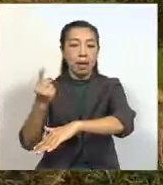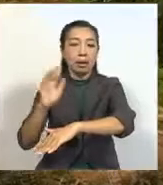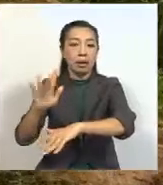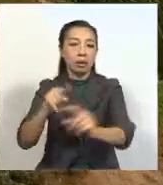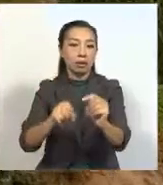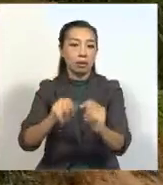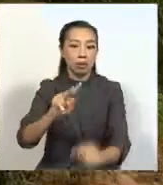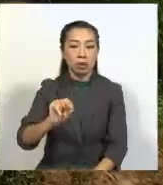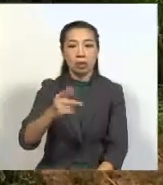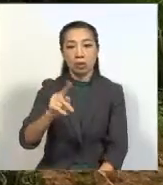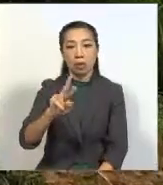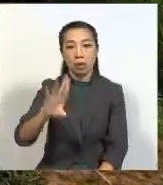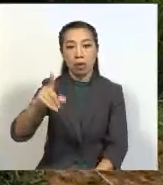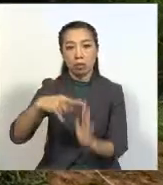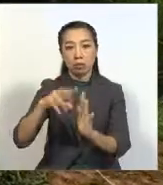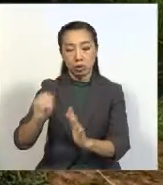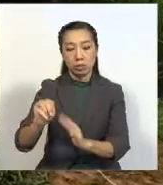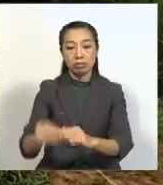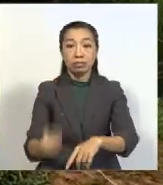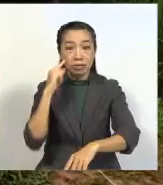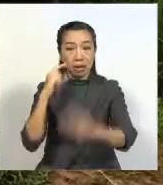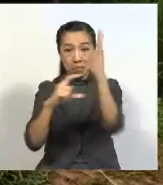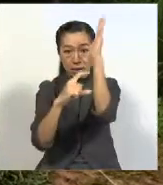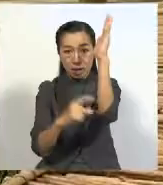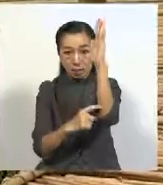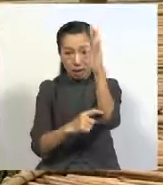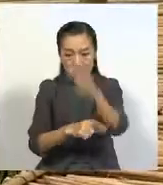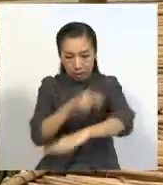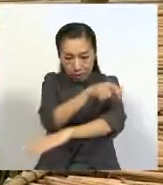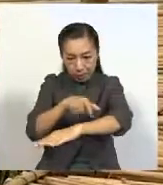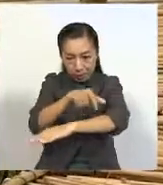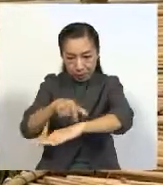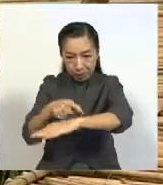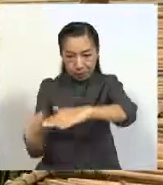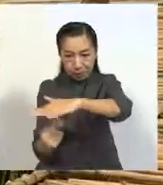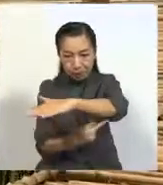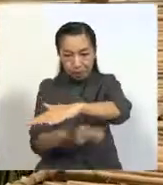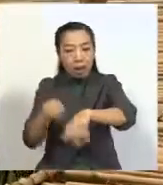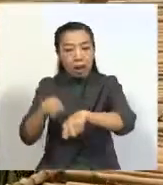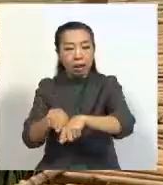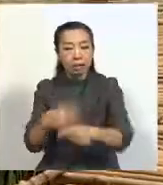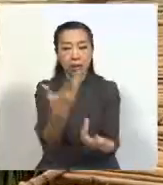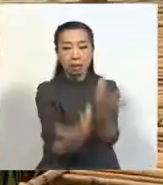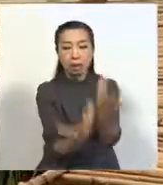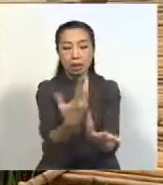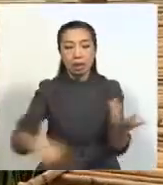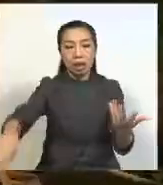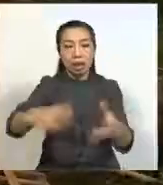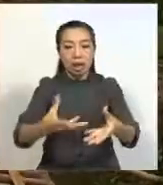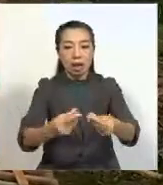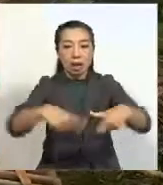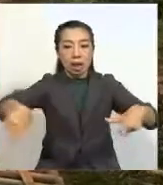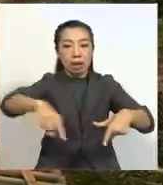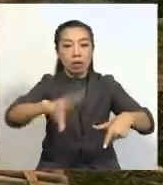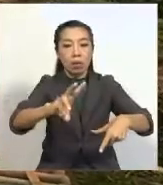ของตำบลนครชุมค่ะซึ่งสะพานไม้ไผ่แห่งนี้สร้างในบริเวณที่นา6ไร่ของนายสมพรวิรัมพันธ์โ